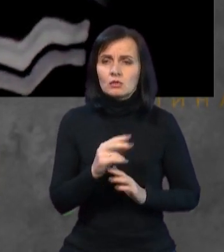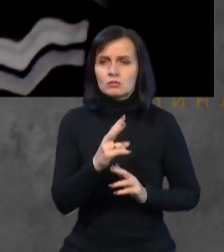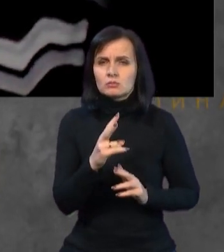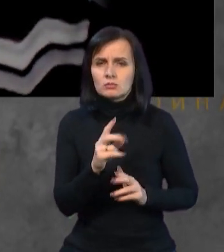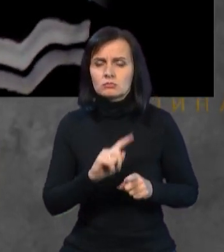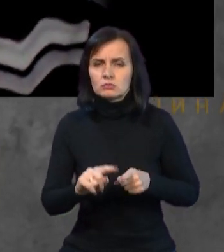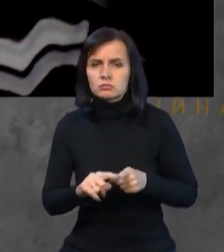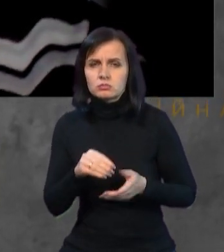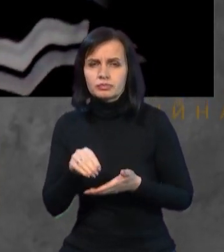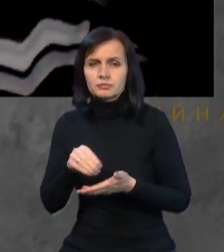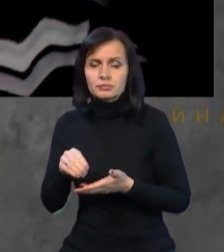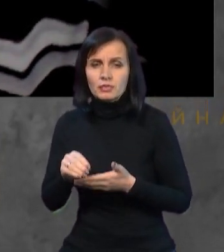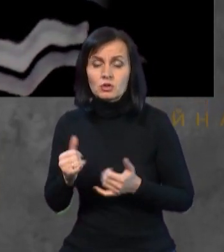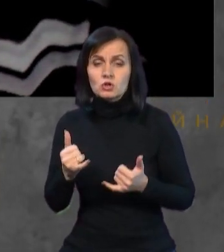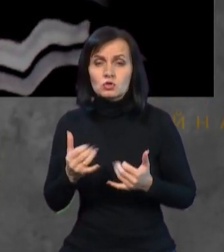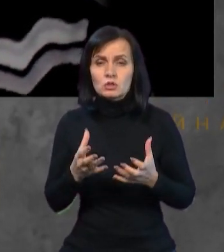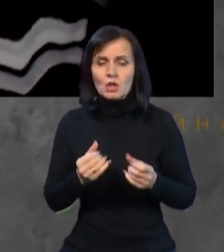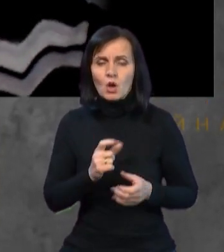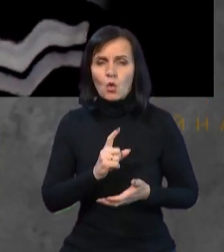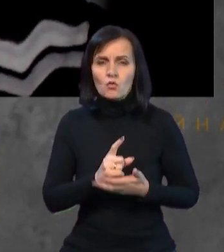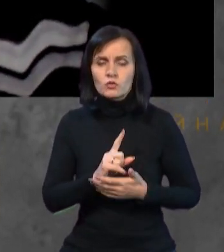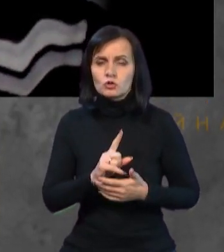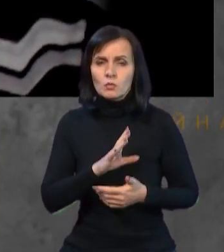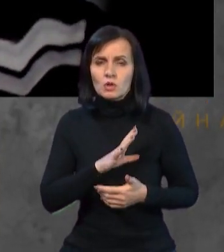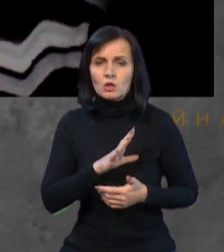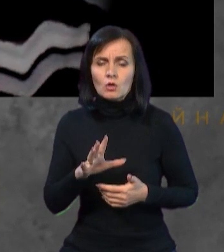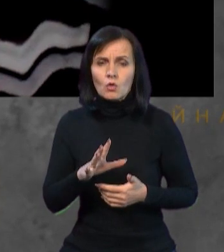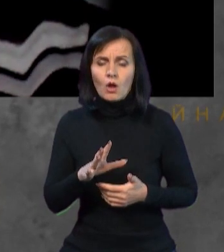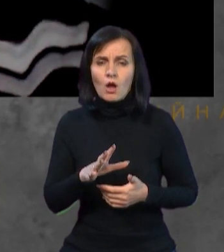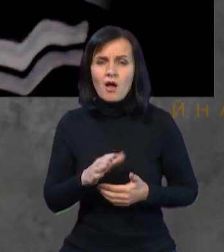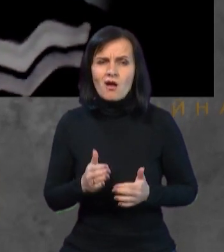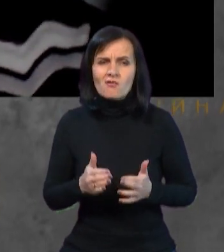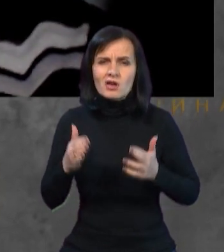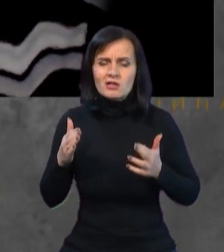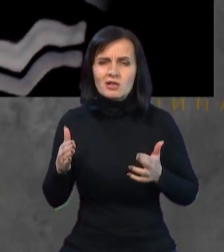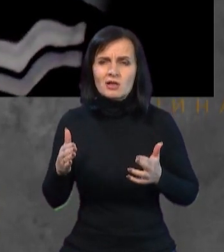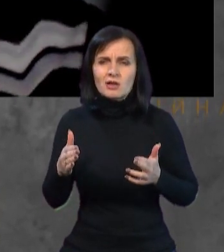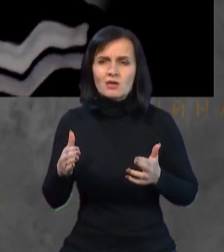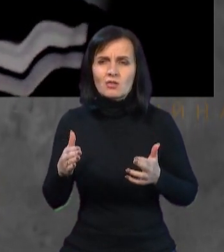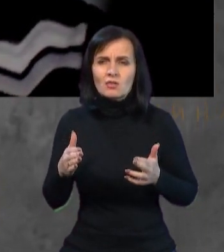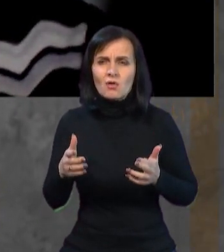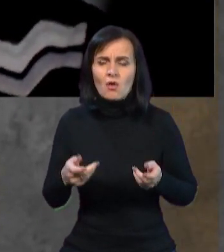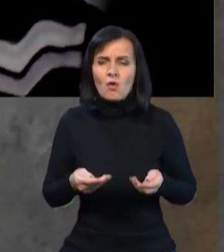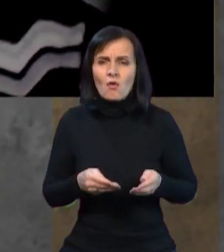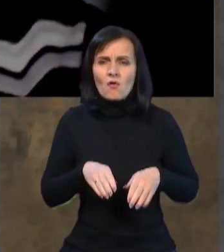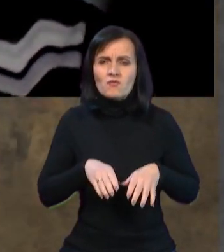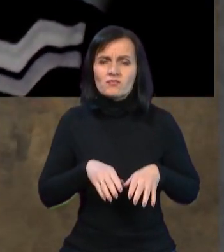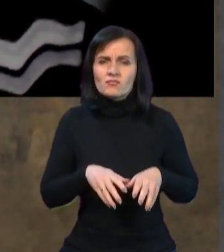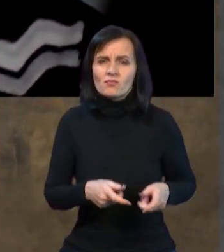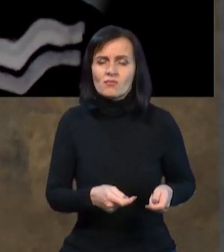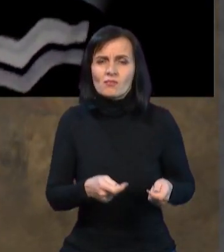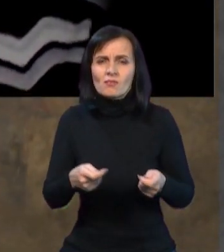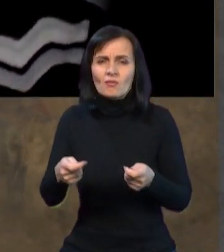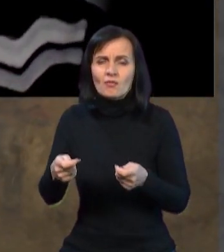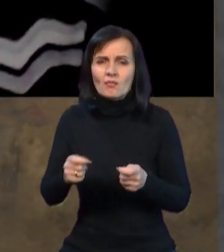На сьогоднішній день головне це, щоб не було великого відтоку валюти, іноземної валюти за